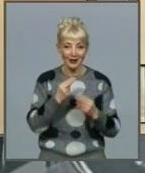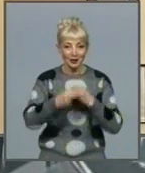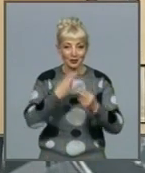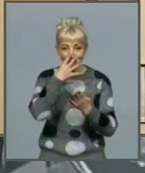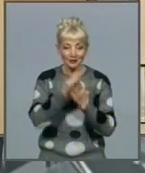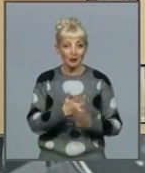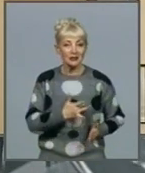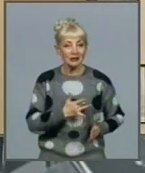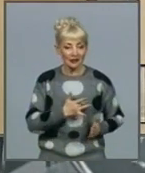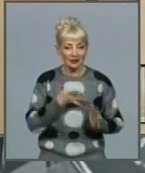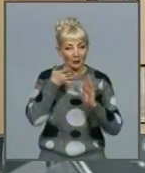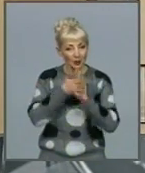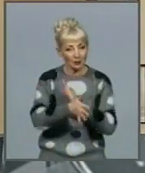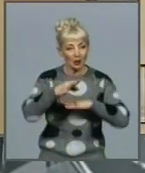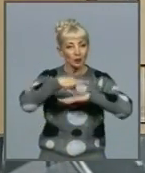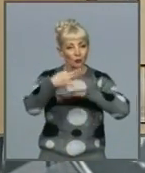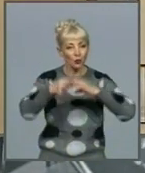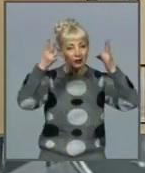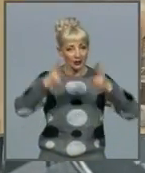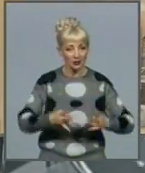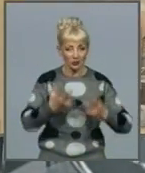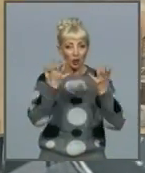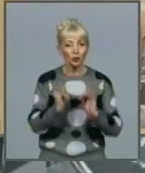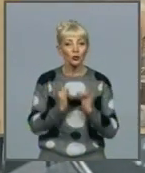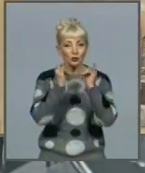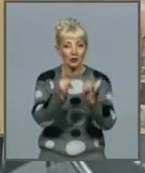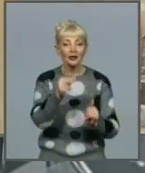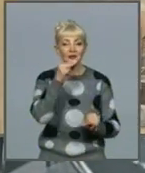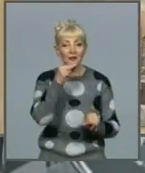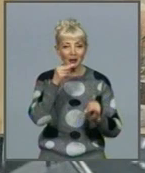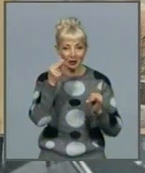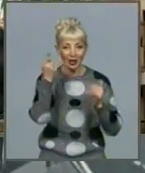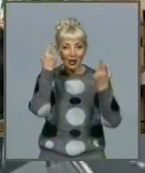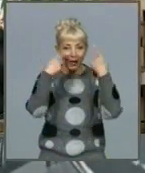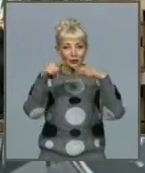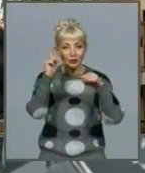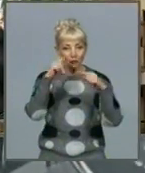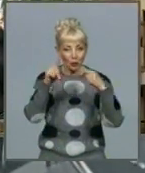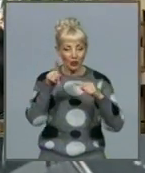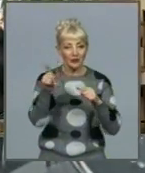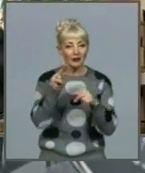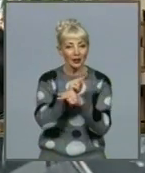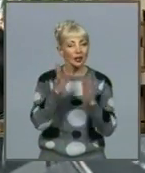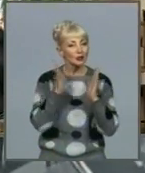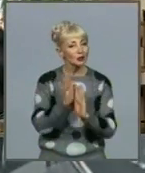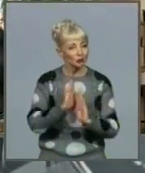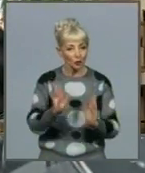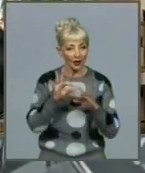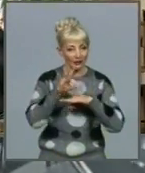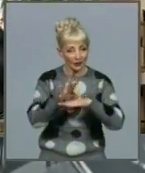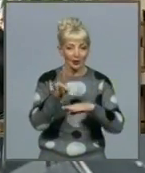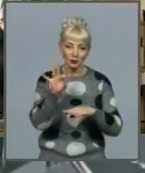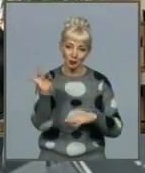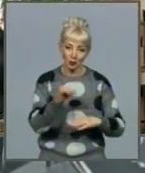боль і трагедію, ще уділяють увагу творчеству, а не лечат не только тело, но и душу. Мы со своей стороны стараемся поддерживать